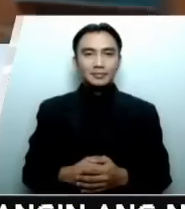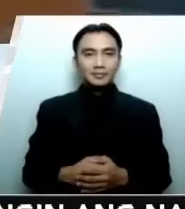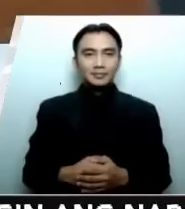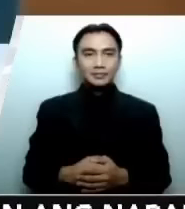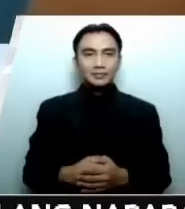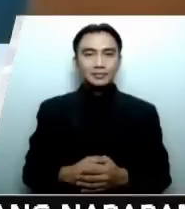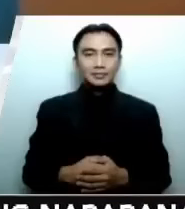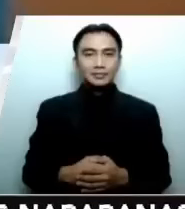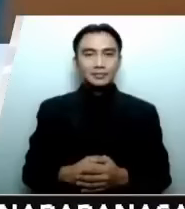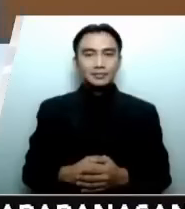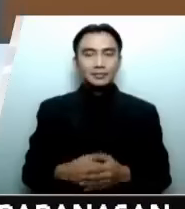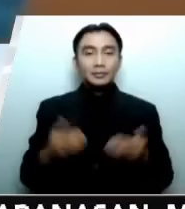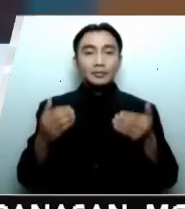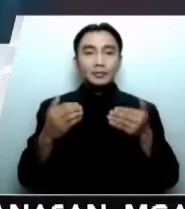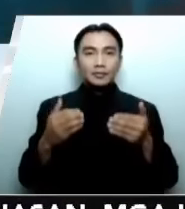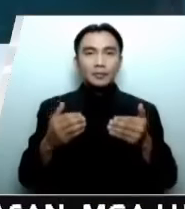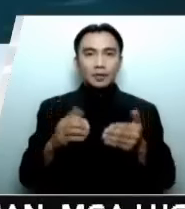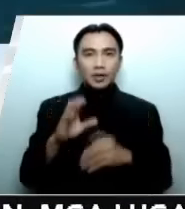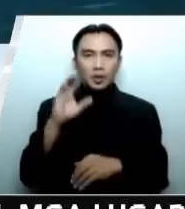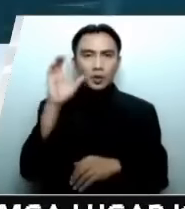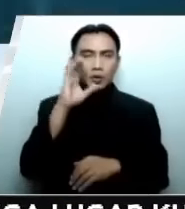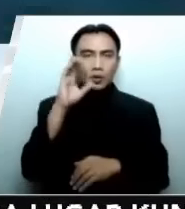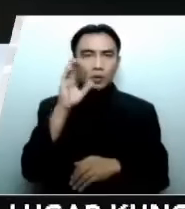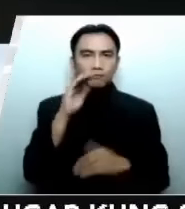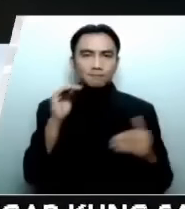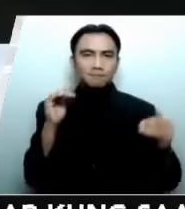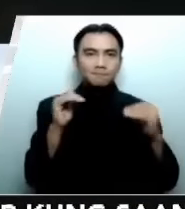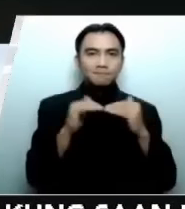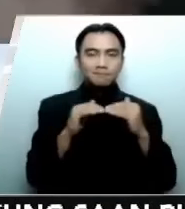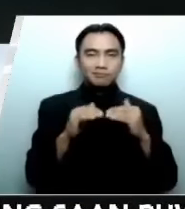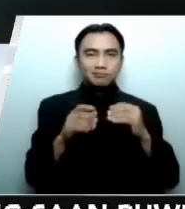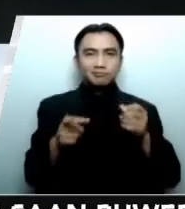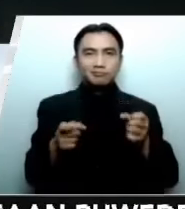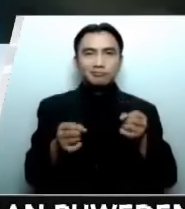Tuloy ang paghahanap ng hustisya para sa mga inaapi.